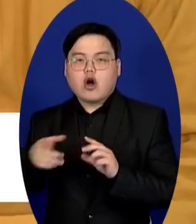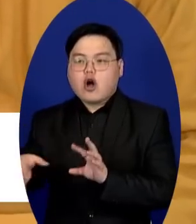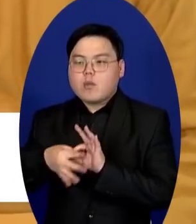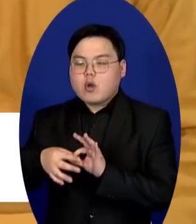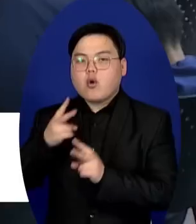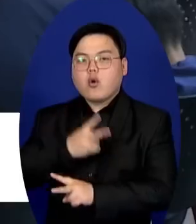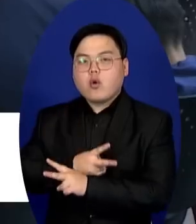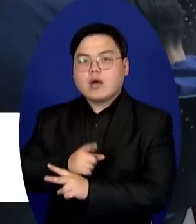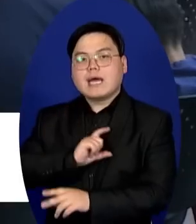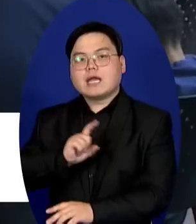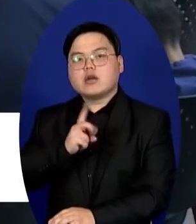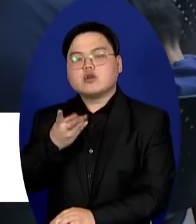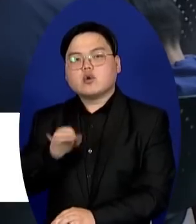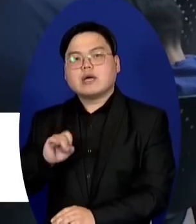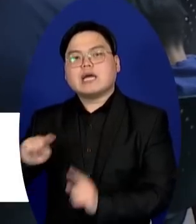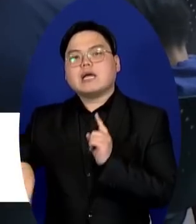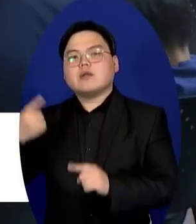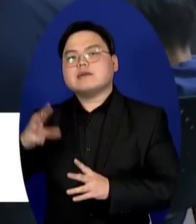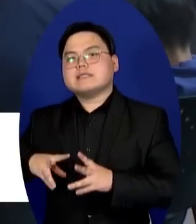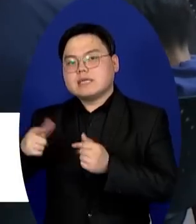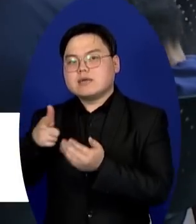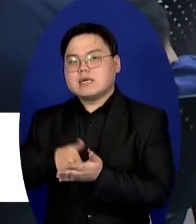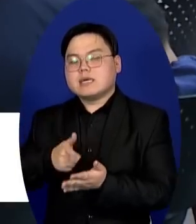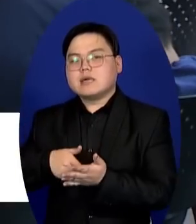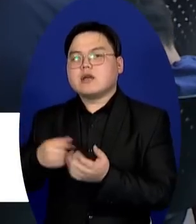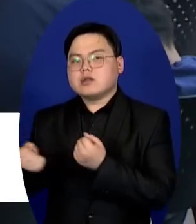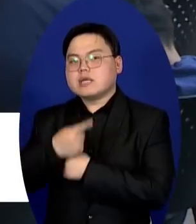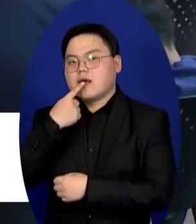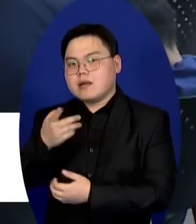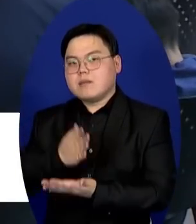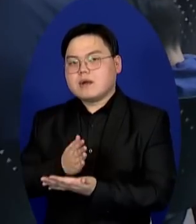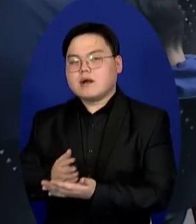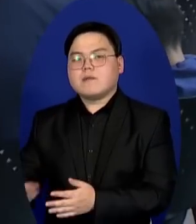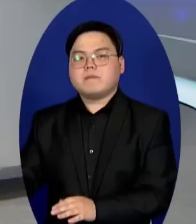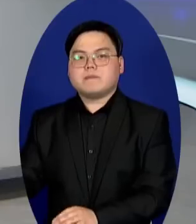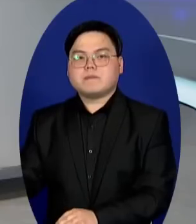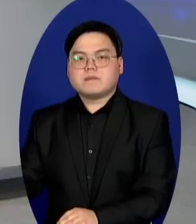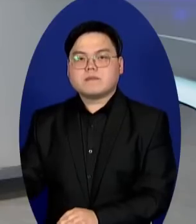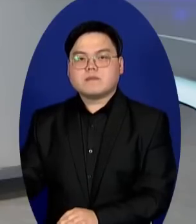хууль тогтоомж ирэх зүйн орчинг илүү сайжруулах хэрэгтэй гэдгийг онцолж байна.